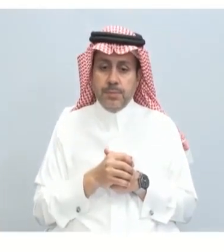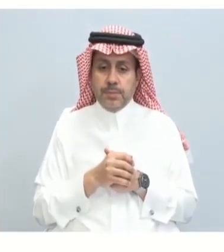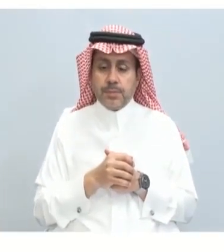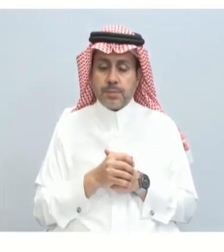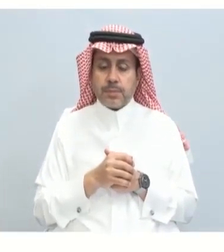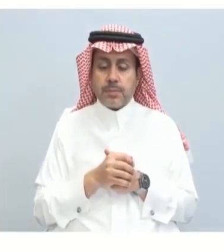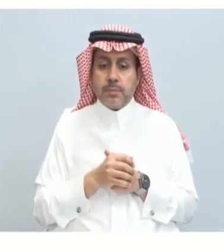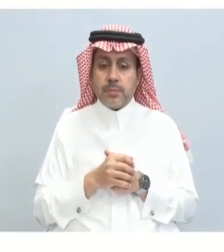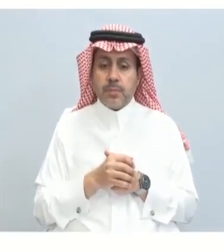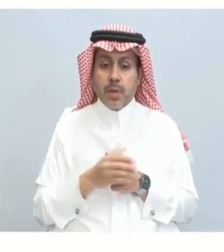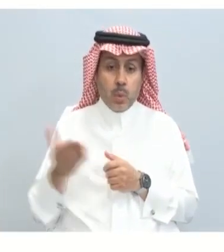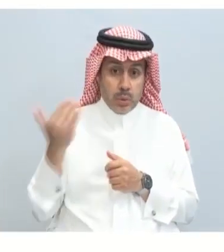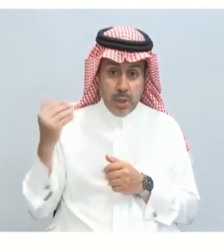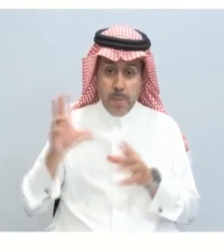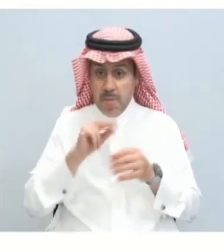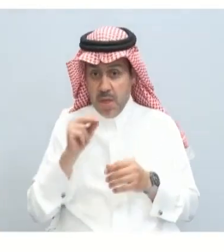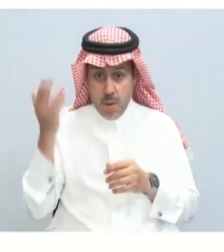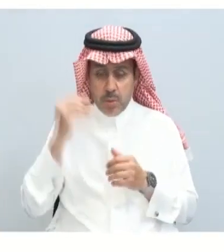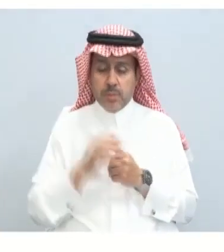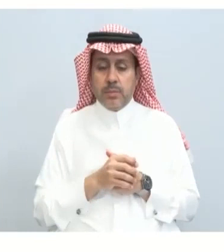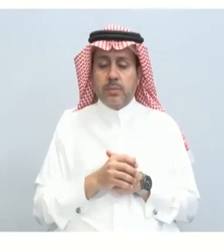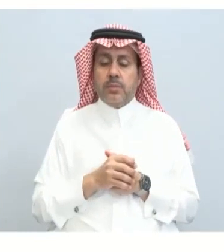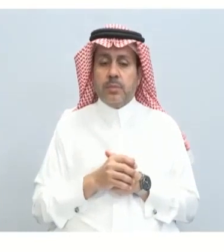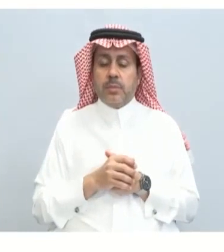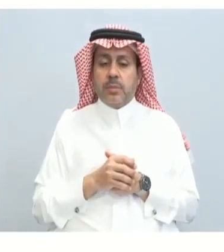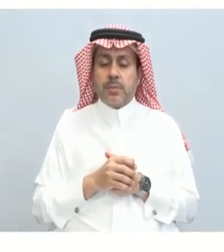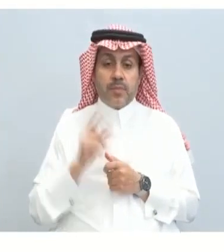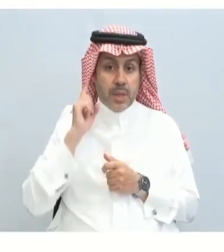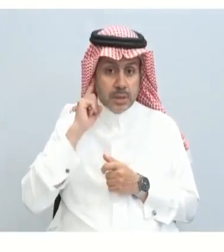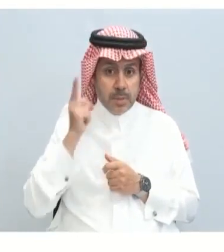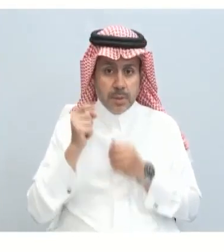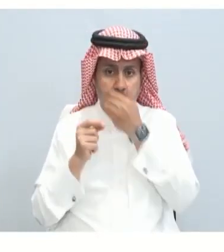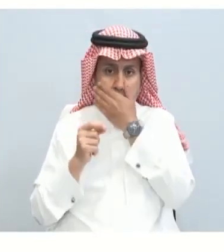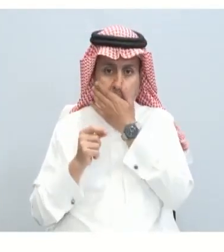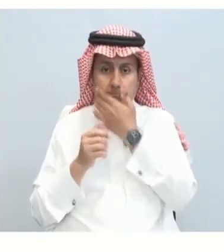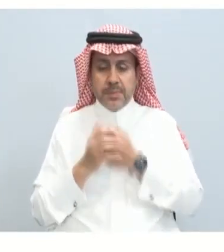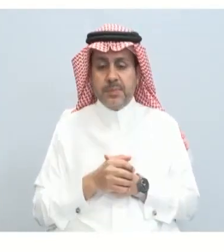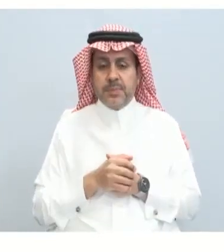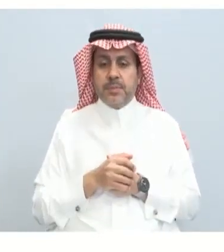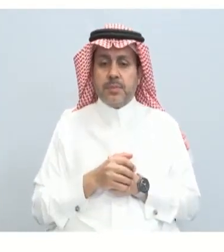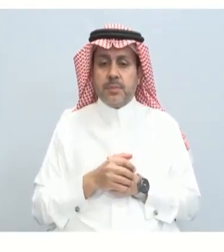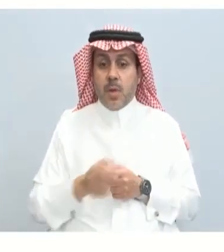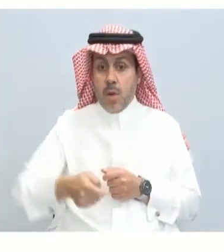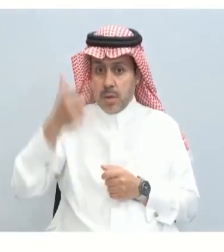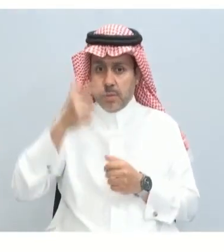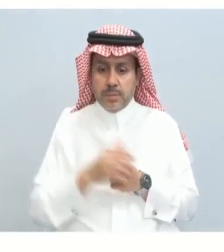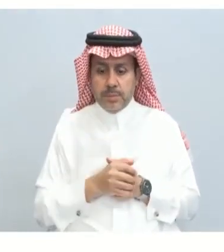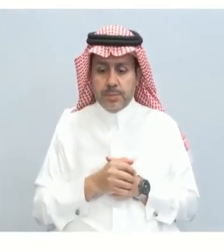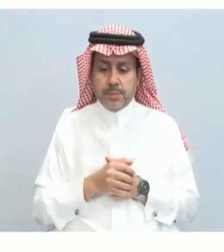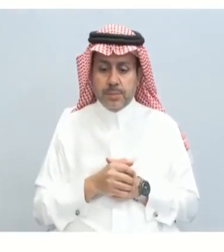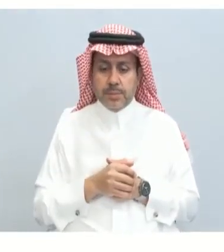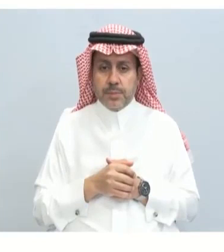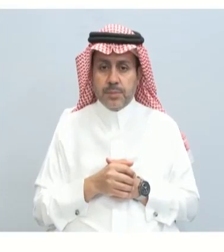معناها الاصلي السابقين لو وجدنا ان القرين في المثال الاول هي كلمه سمعت والقرين في المثال الثاني هي غالي الثمن هي غالي